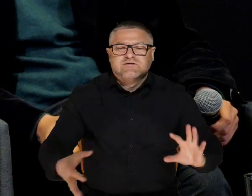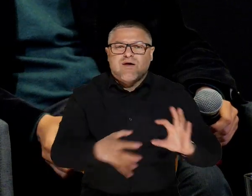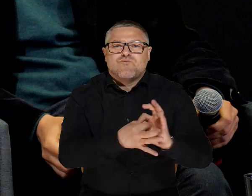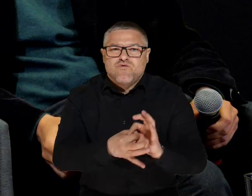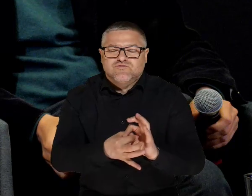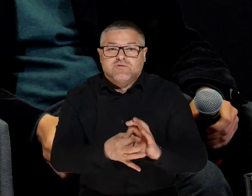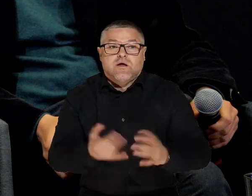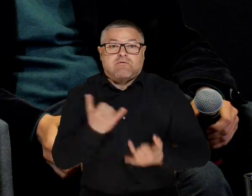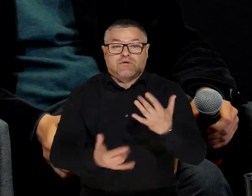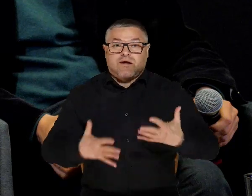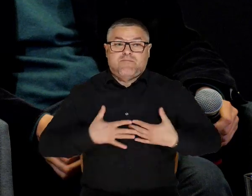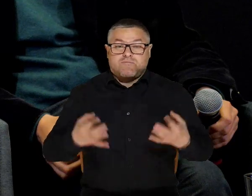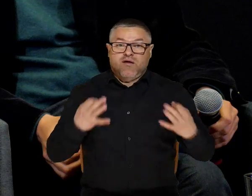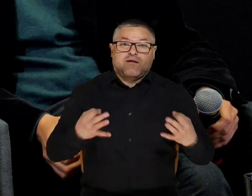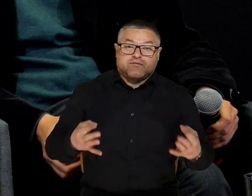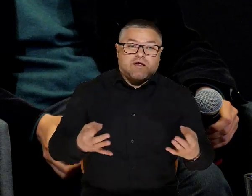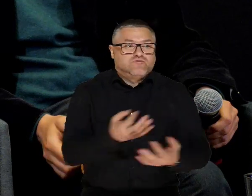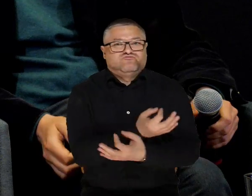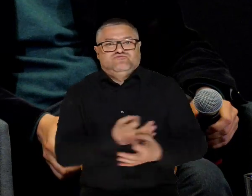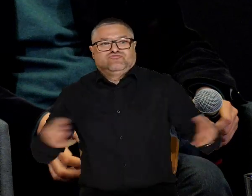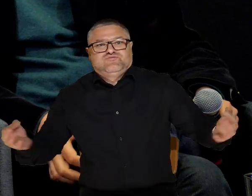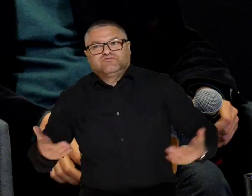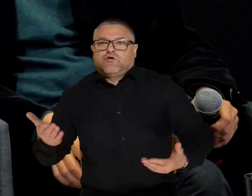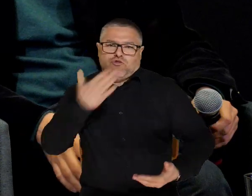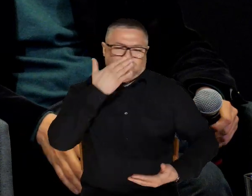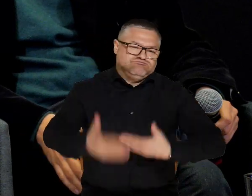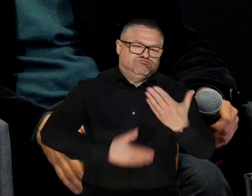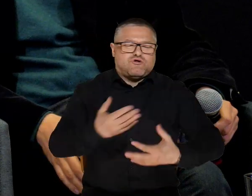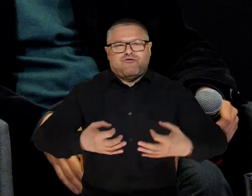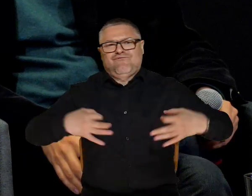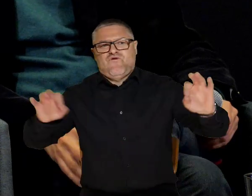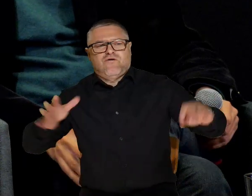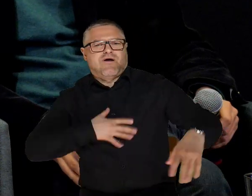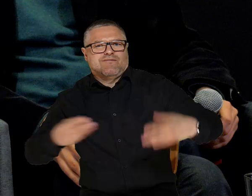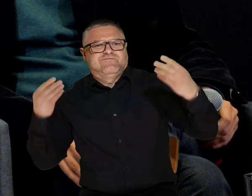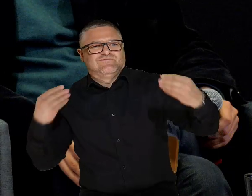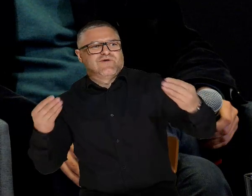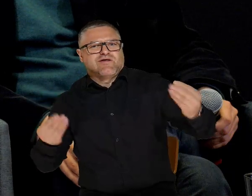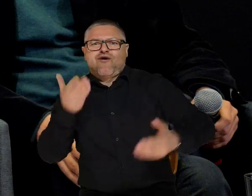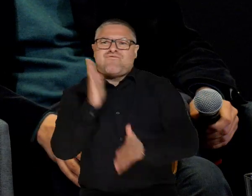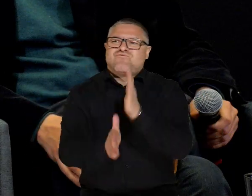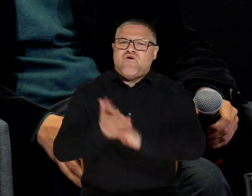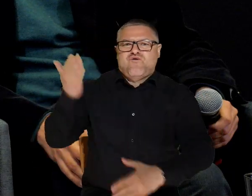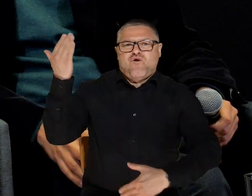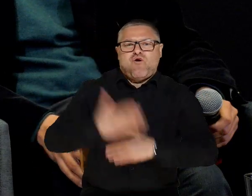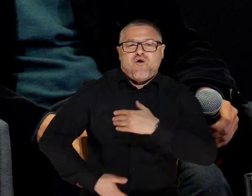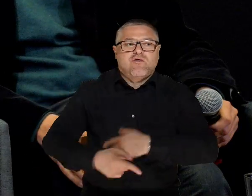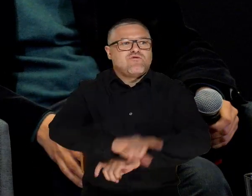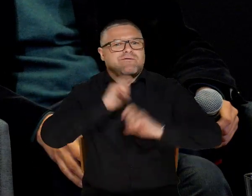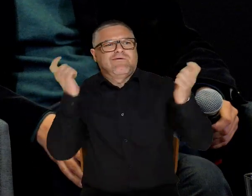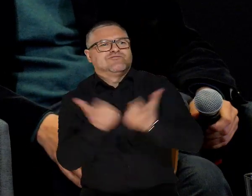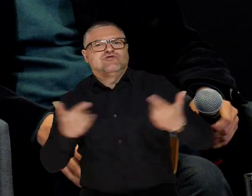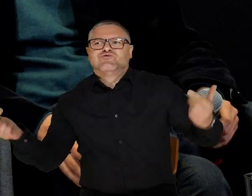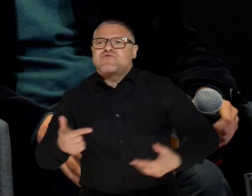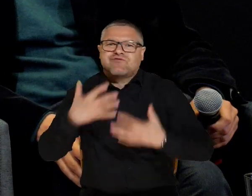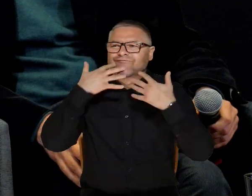że jeżeli teraz mamy socrealizm, teraz jest hura, hej, do przodu, mamy wspaniały ustrój, wojna się skończyła, no to teraz nas wszyscy powinniśmy